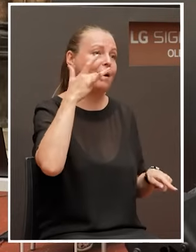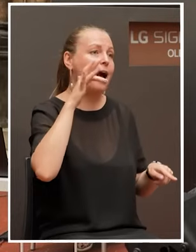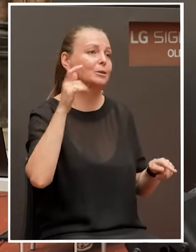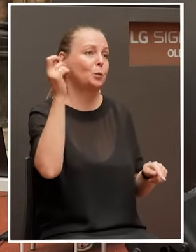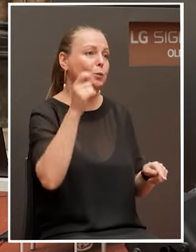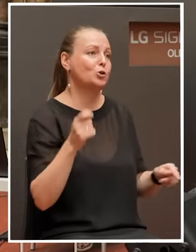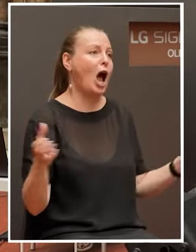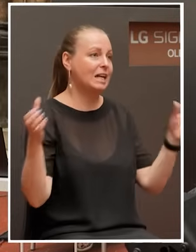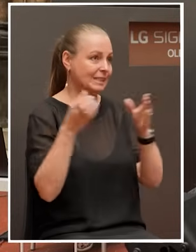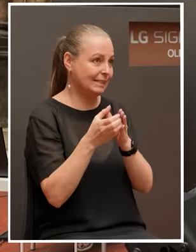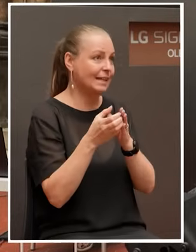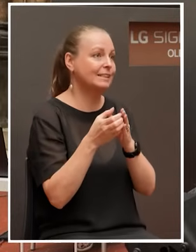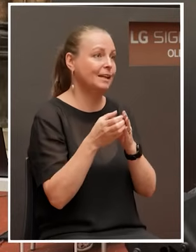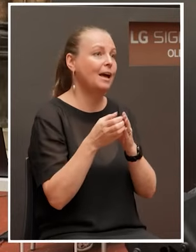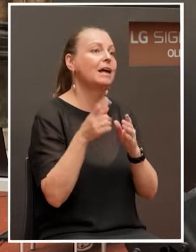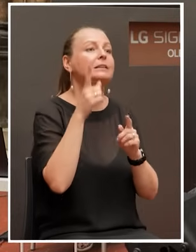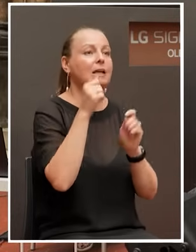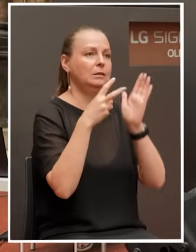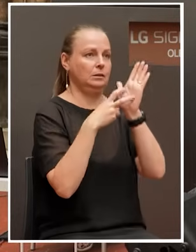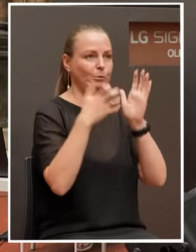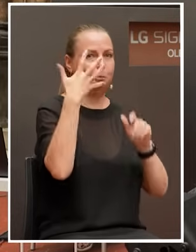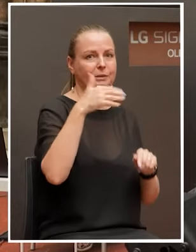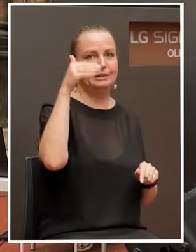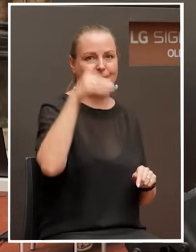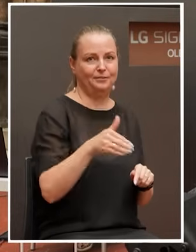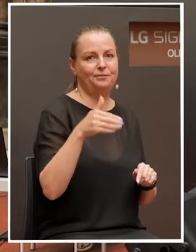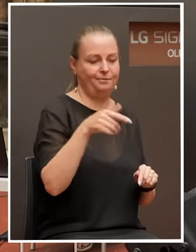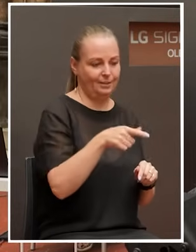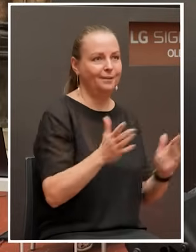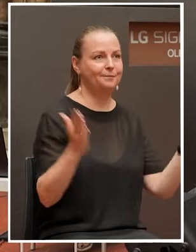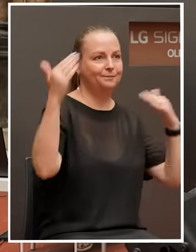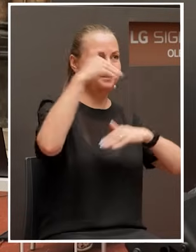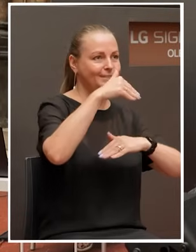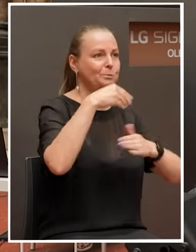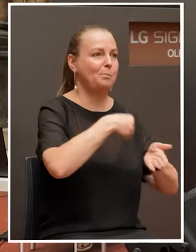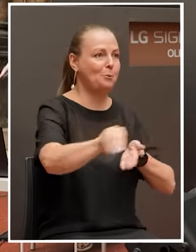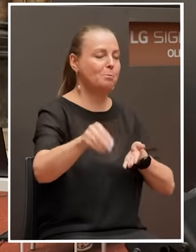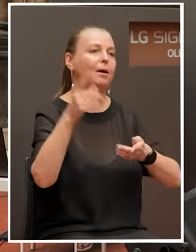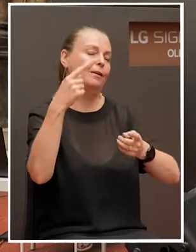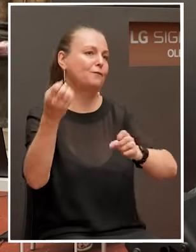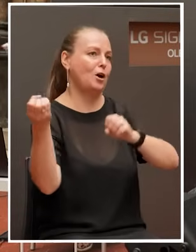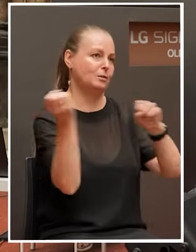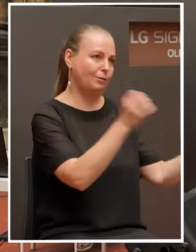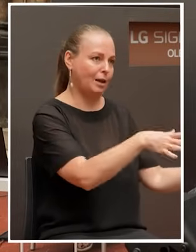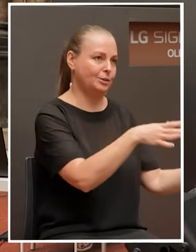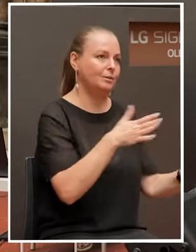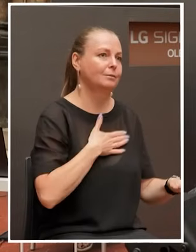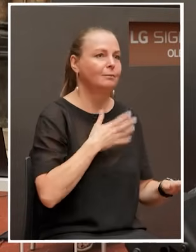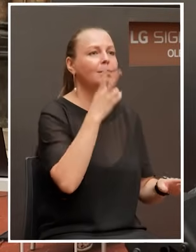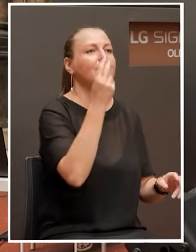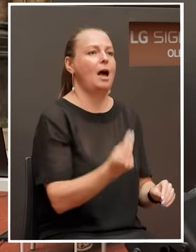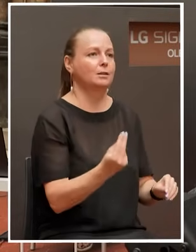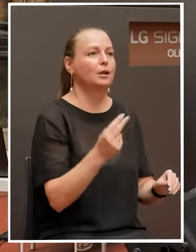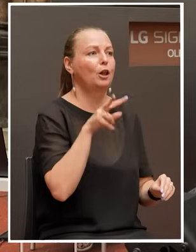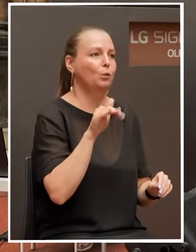ассоциации за 750 тысяч франков эту вещь, возвращает ее домой и завещает ее нации,